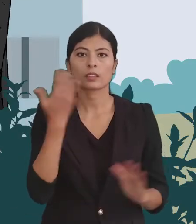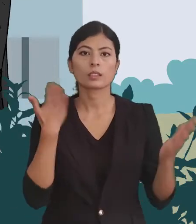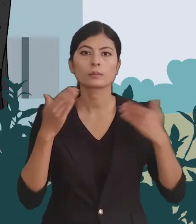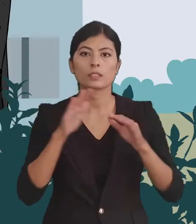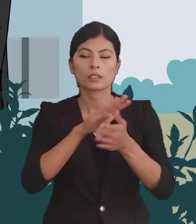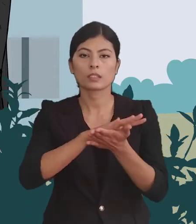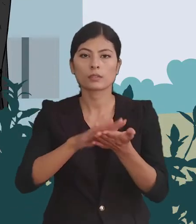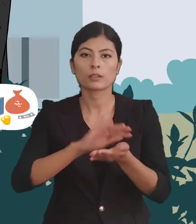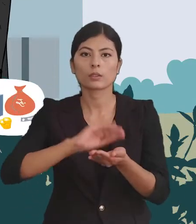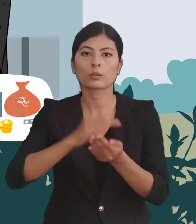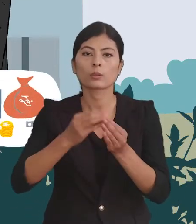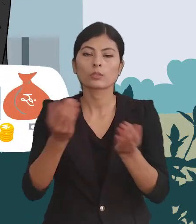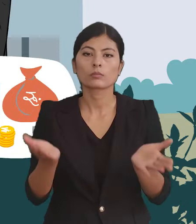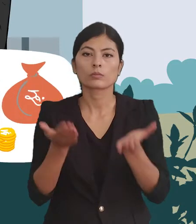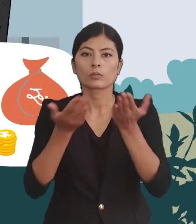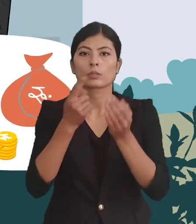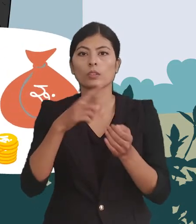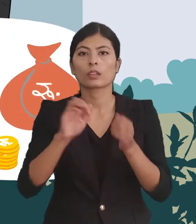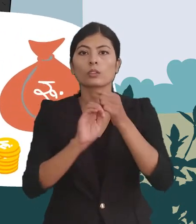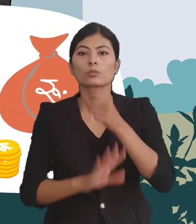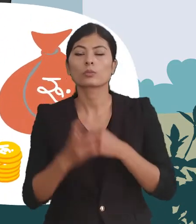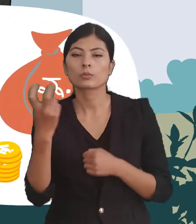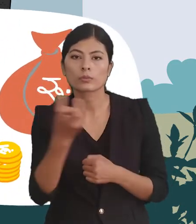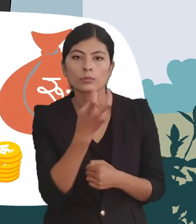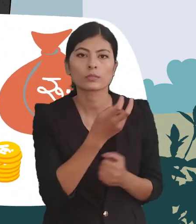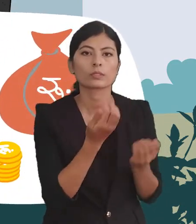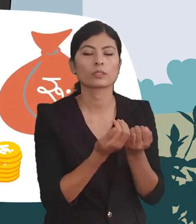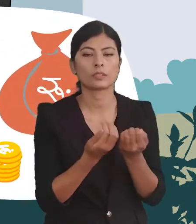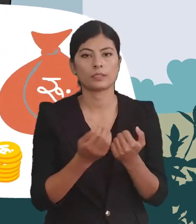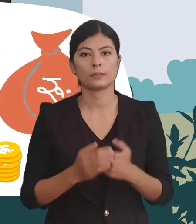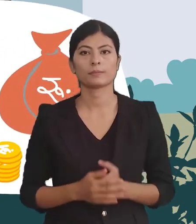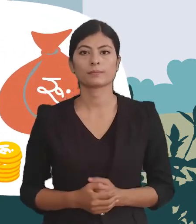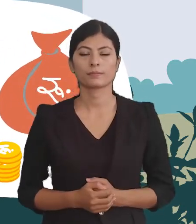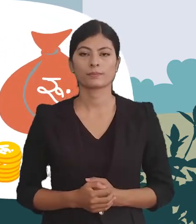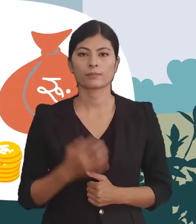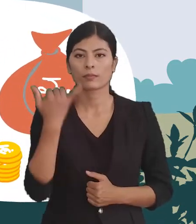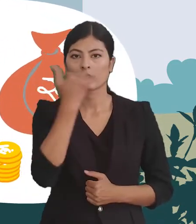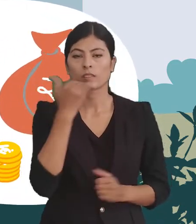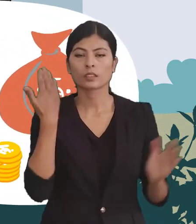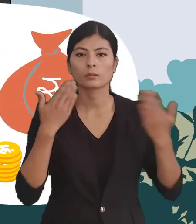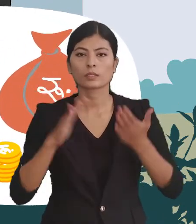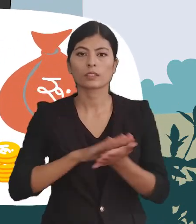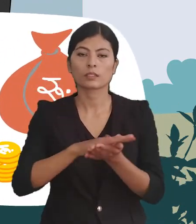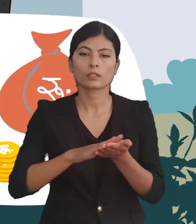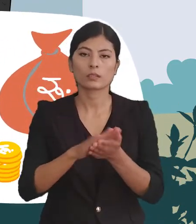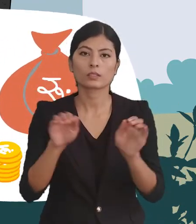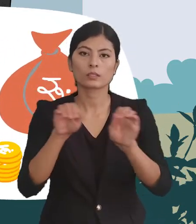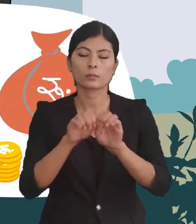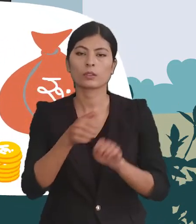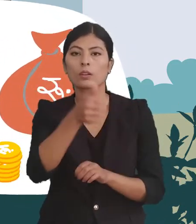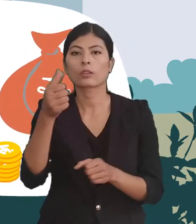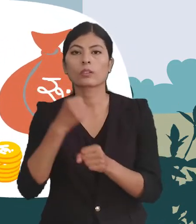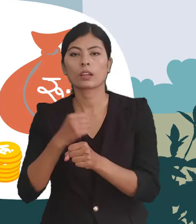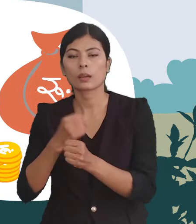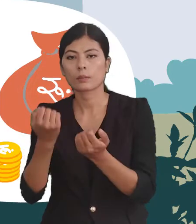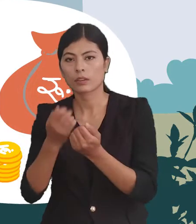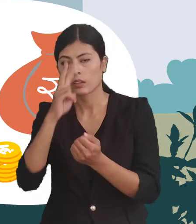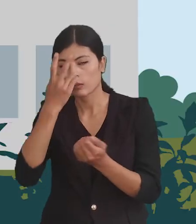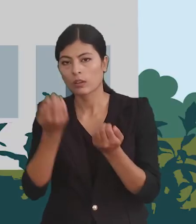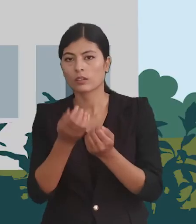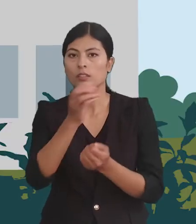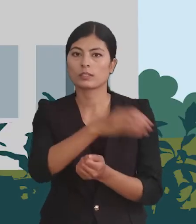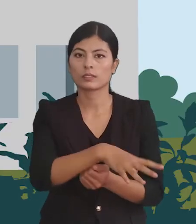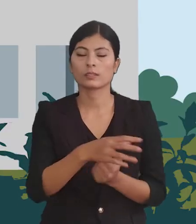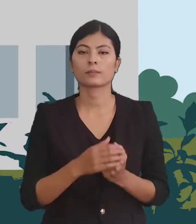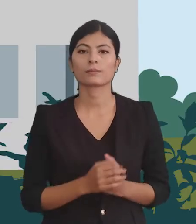हिंसा निवारण कोष वृद्धि के लेल स्रोत के खोजी करे के आ लैंगिक हिंसा निवारण संबंधी अन्य काम करे वाला